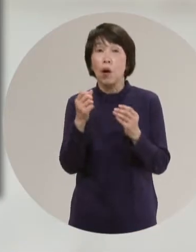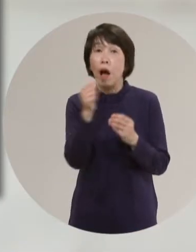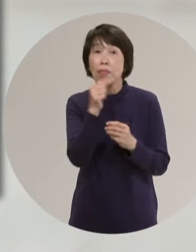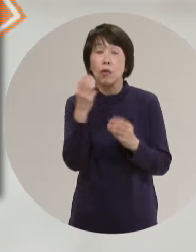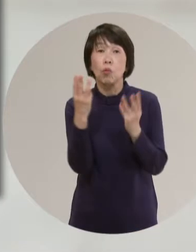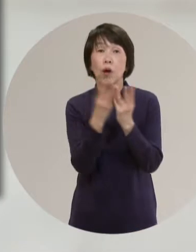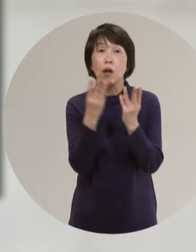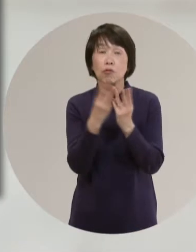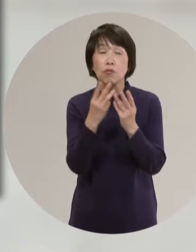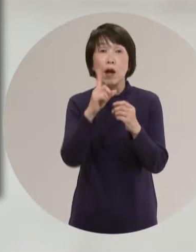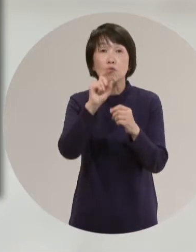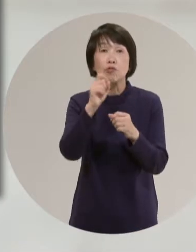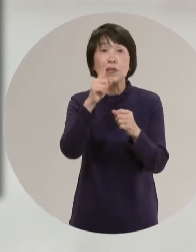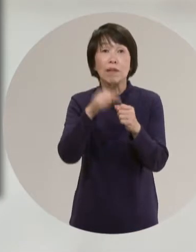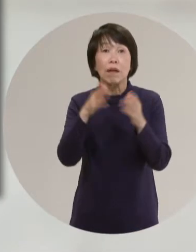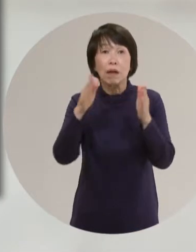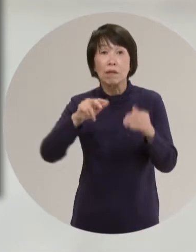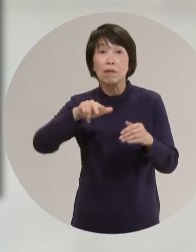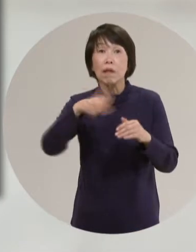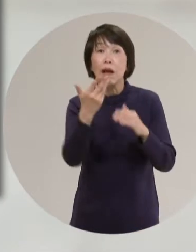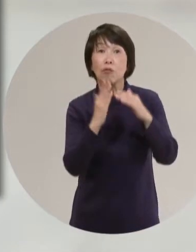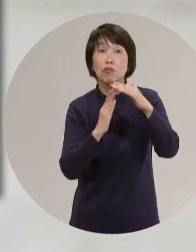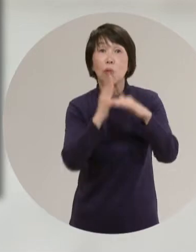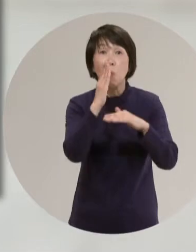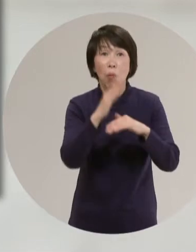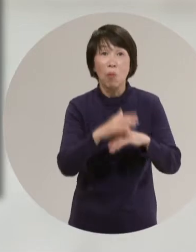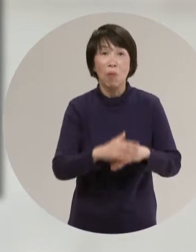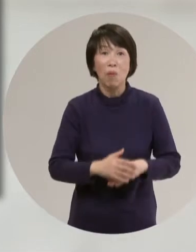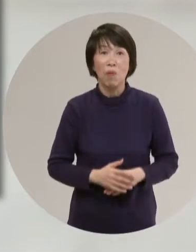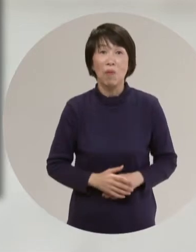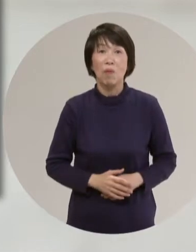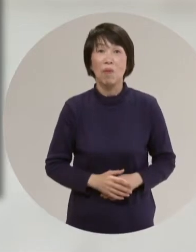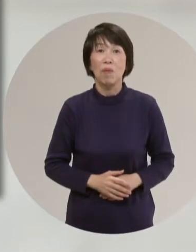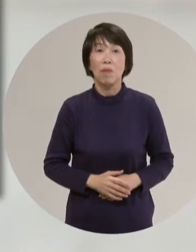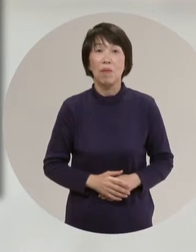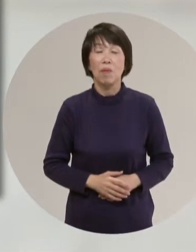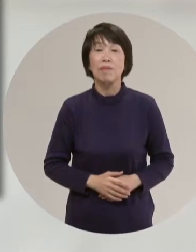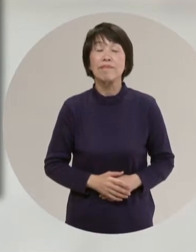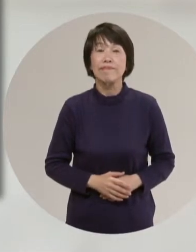年間でなんと700回以上。